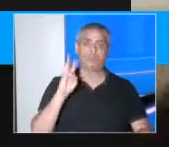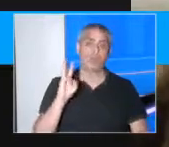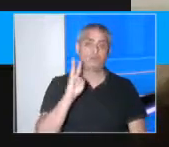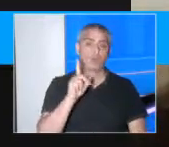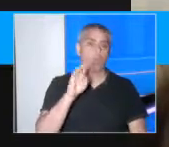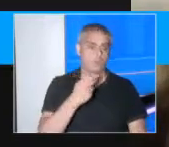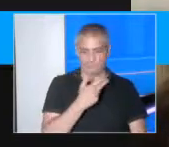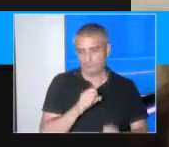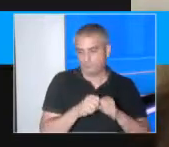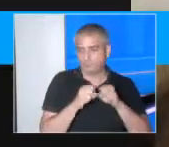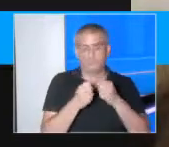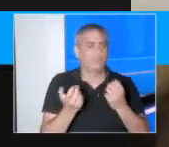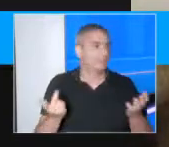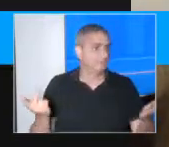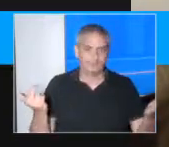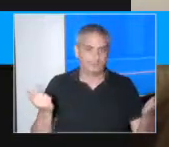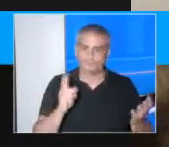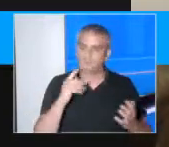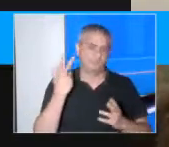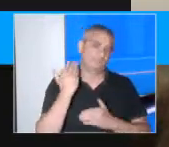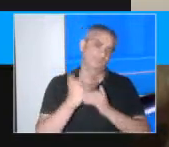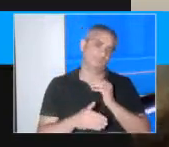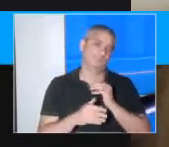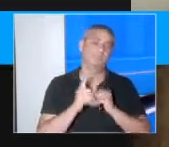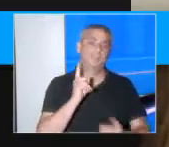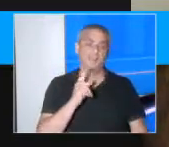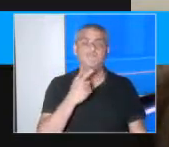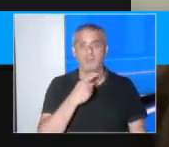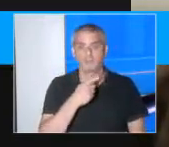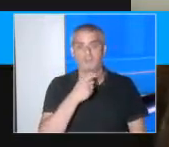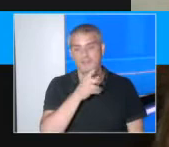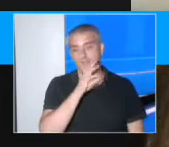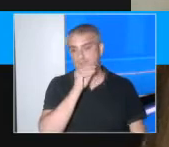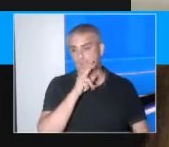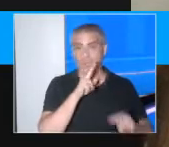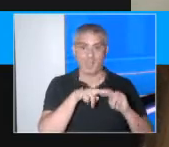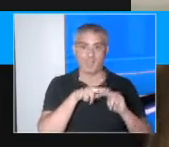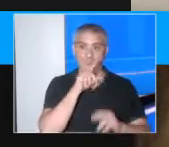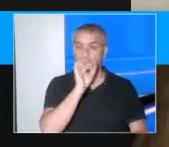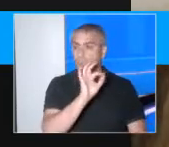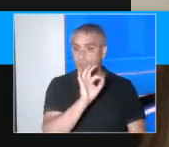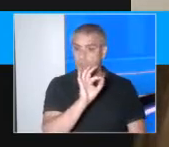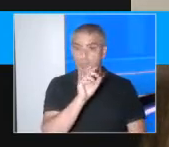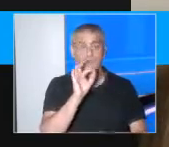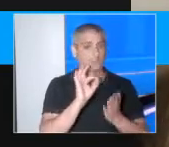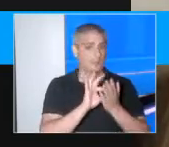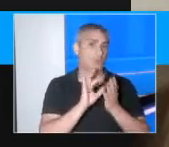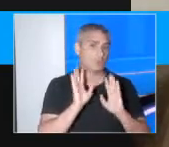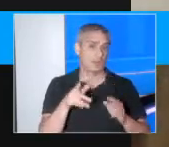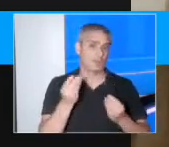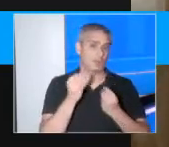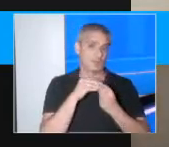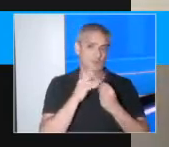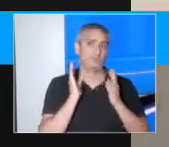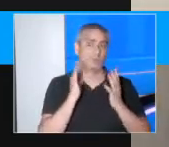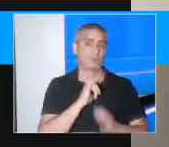שלמה, אז המשברים האלה לא יהיו יותר. אבל אתה, יניר, נגעת אחר כך בציוד שלך, בנקודה גם